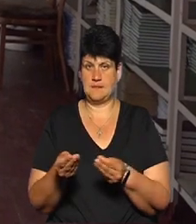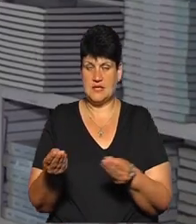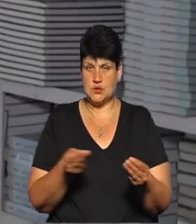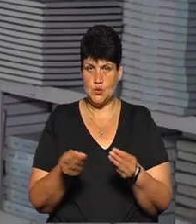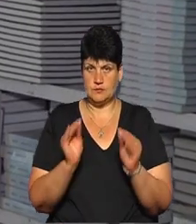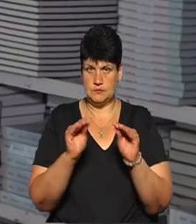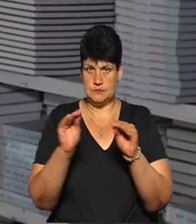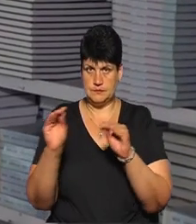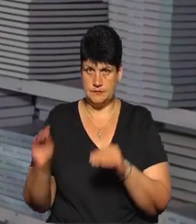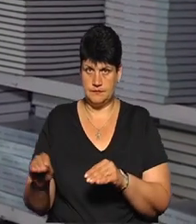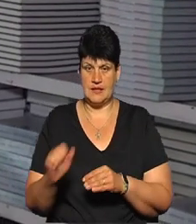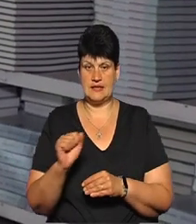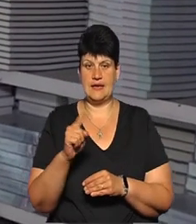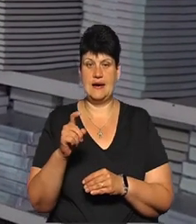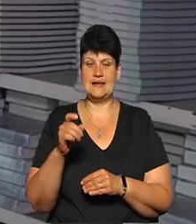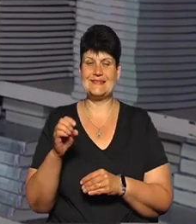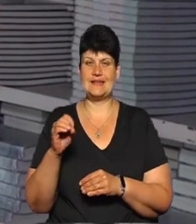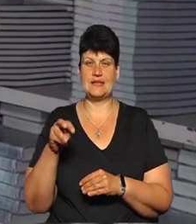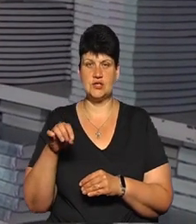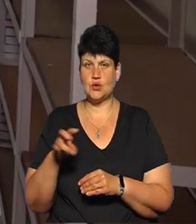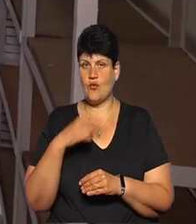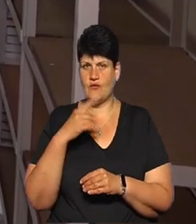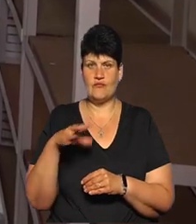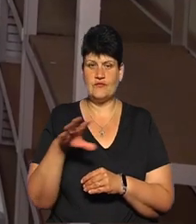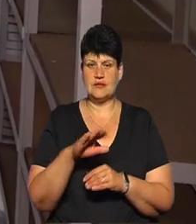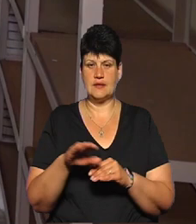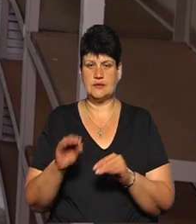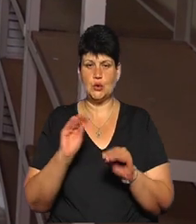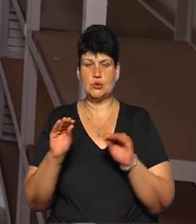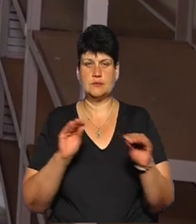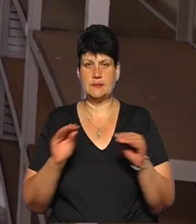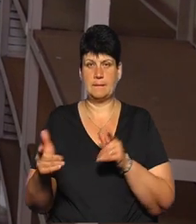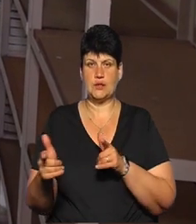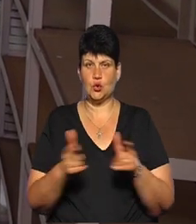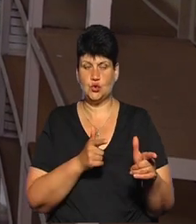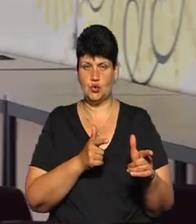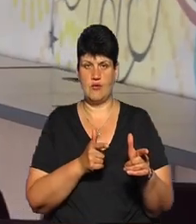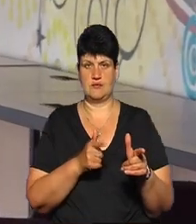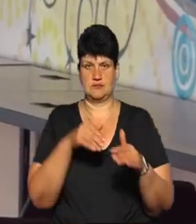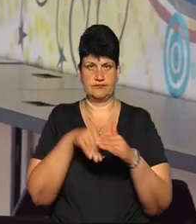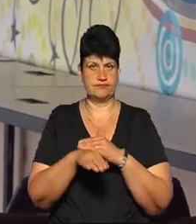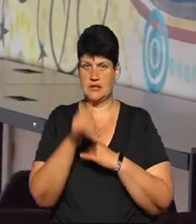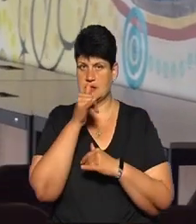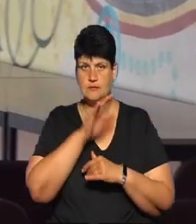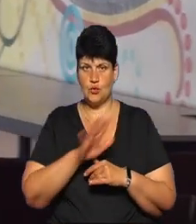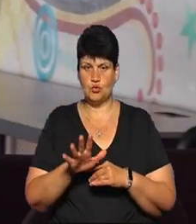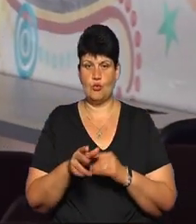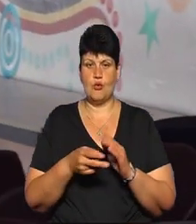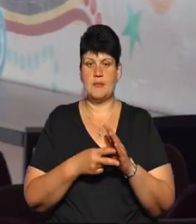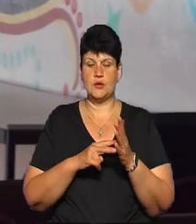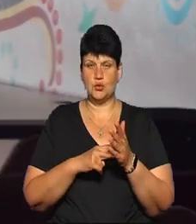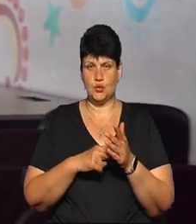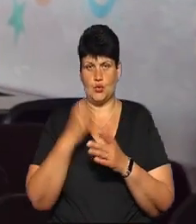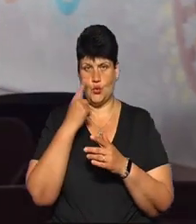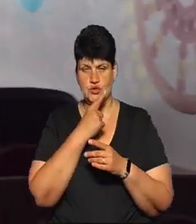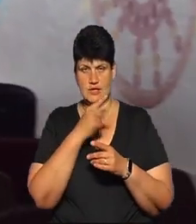щити. Андрій Газалишин розповідає, всіх учнів розмістити у підготовлених укриттях не зможуть. Тому планують очне навчання